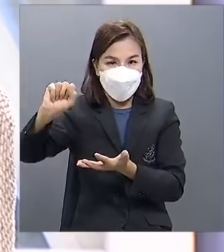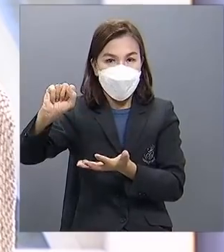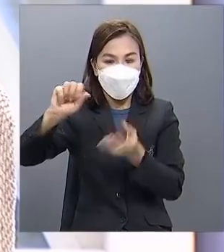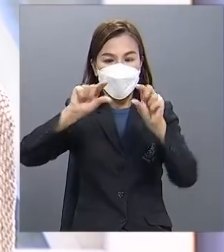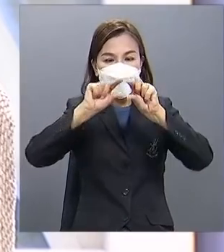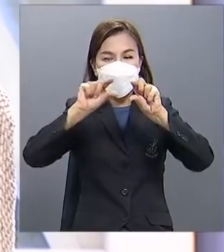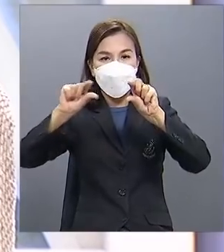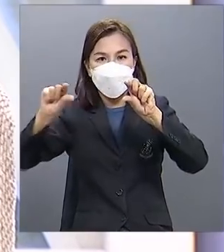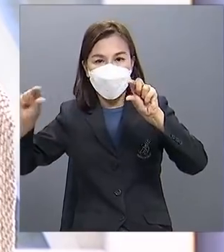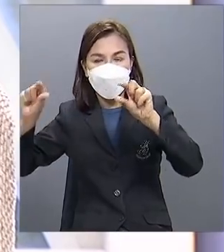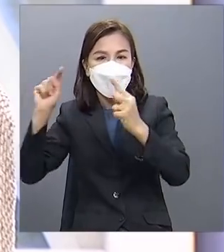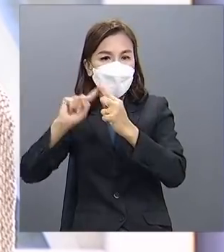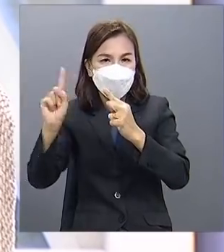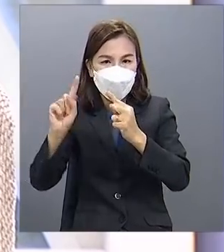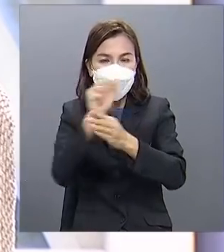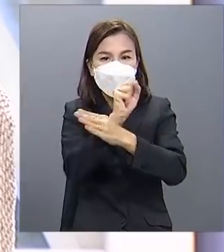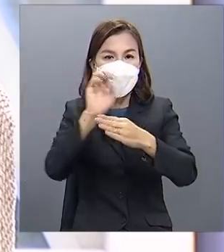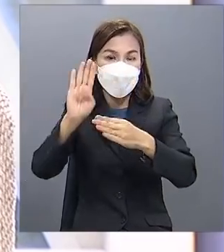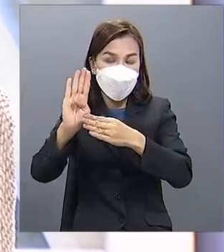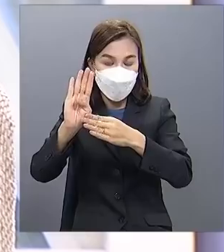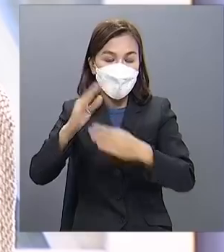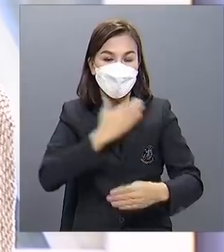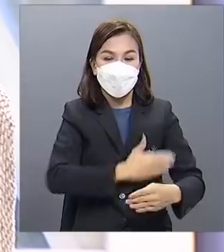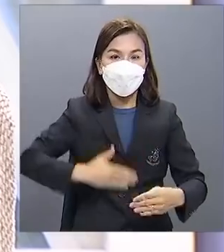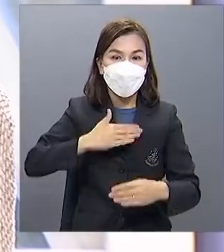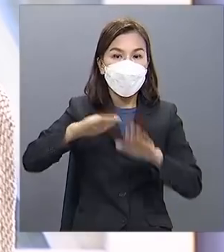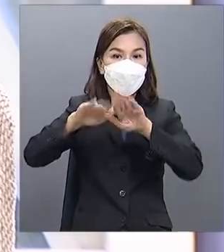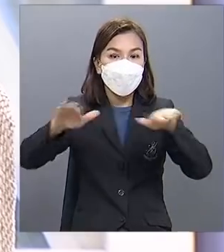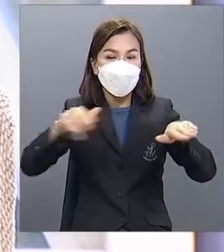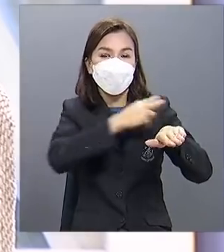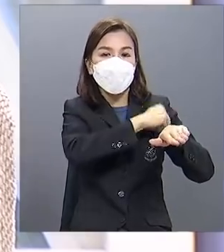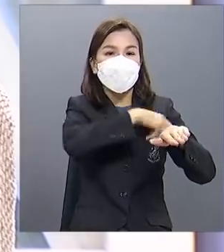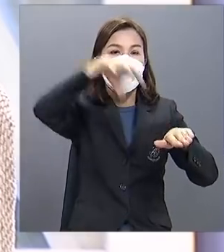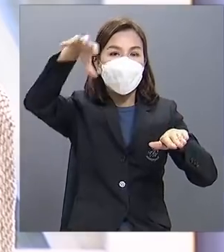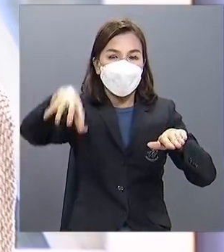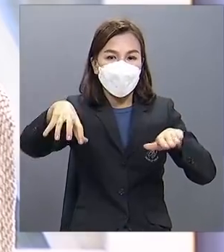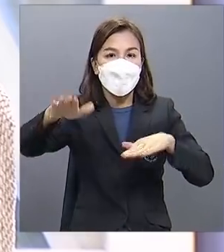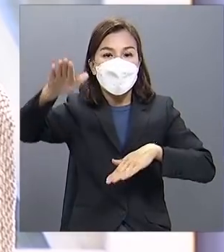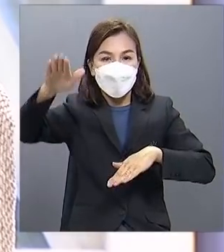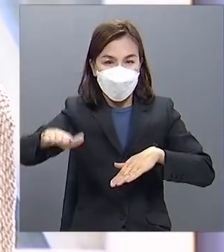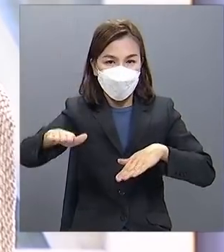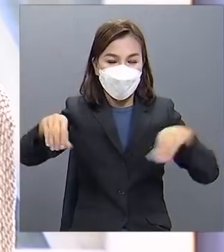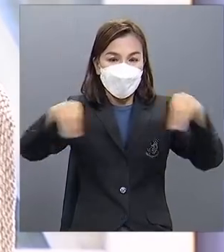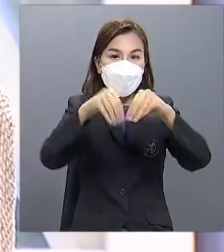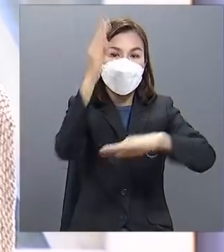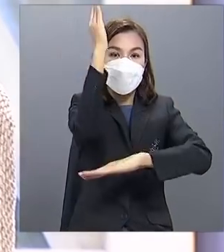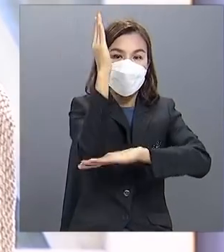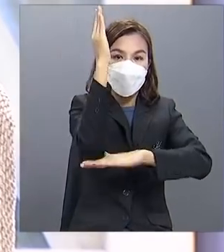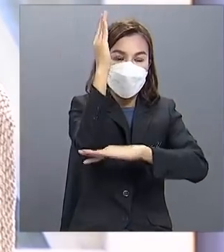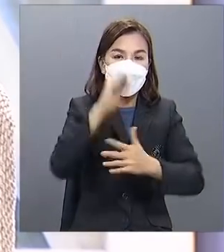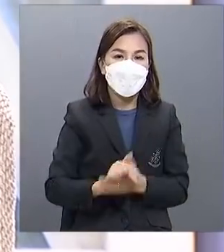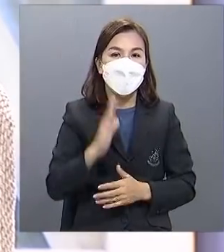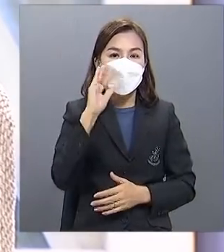พรรษาสถาบันสุขภาพเด็กแห่งชาติมหาราชินีหรือว่าโรงพยาบาลเด็กแต่แน่นอนว่าผู้ปกครองคุณพ่อคุณแม่ทั้งหลายก็มีความกังวล